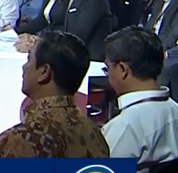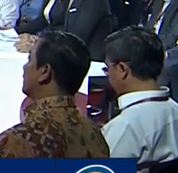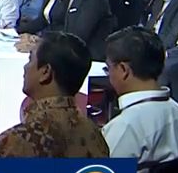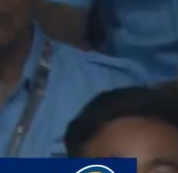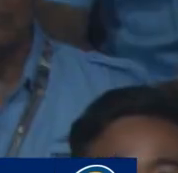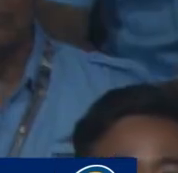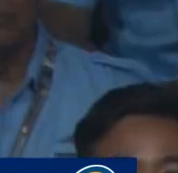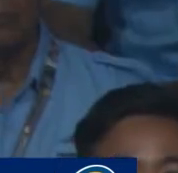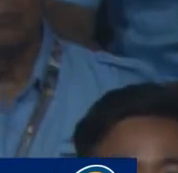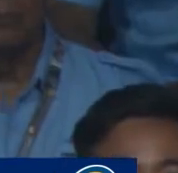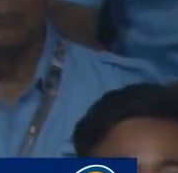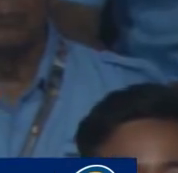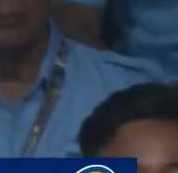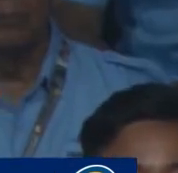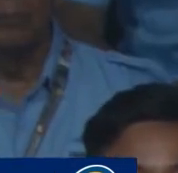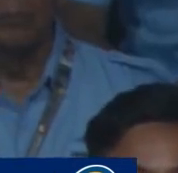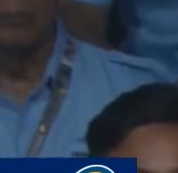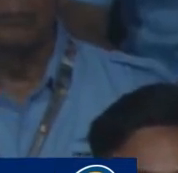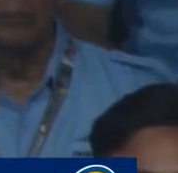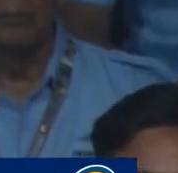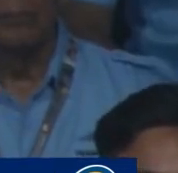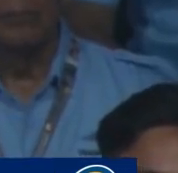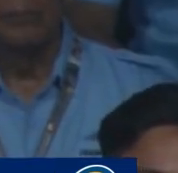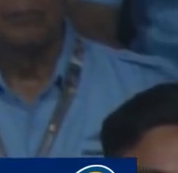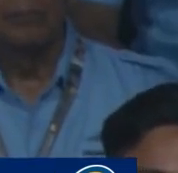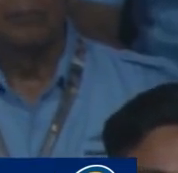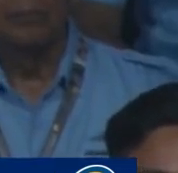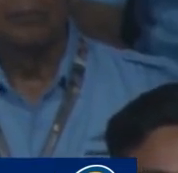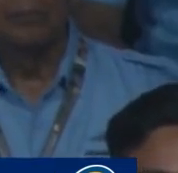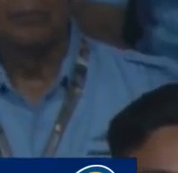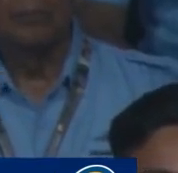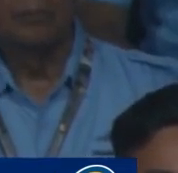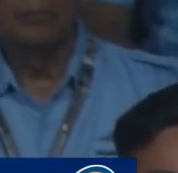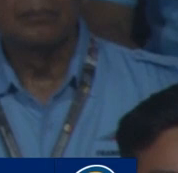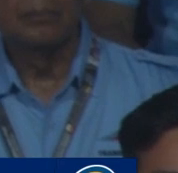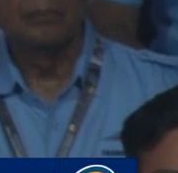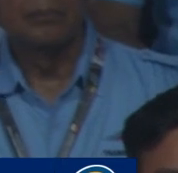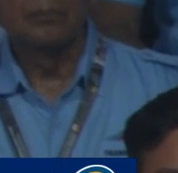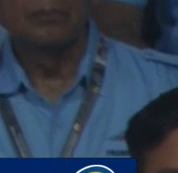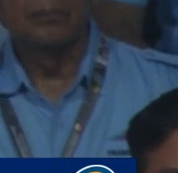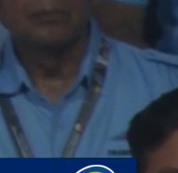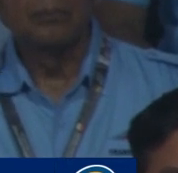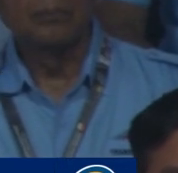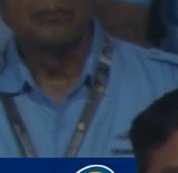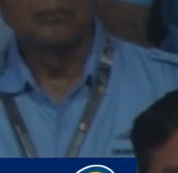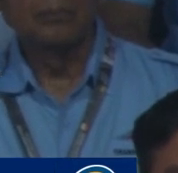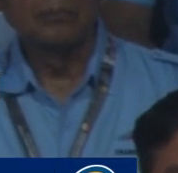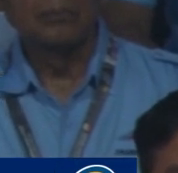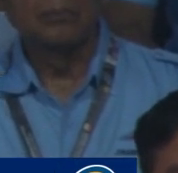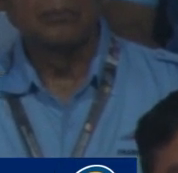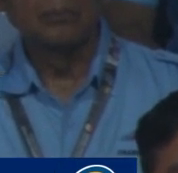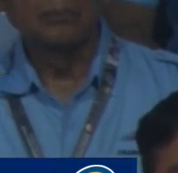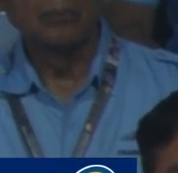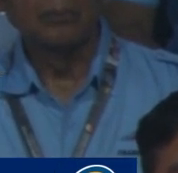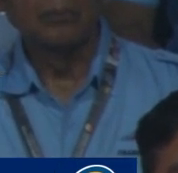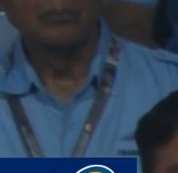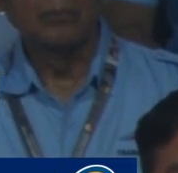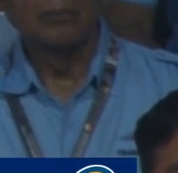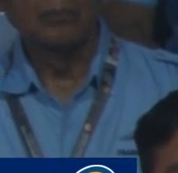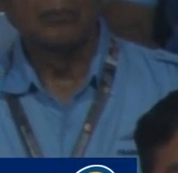pernah jadi gubernur 5 tahun di DKI ee anggaran DKI